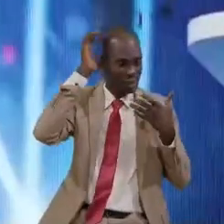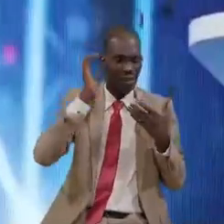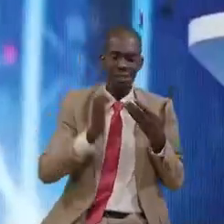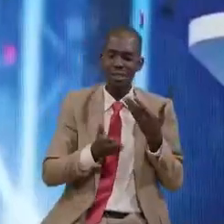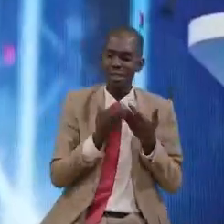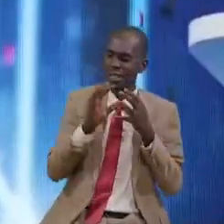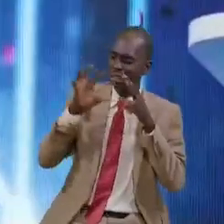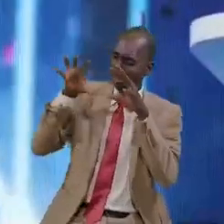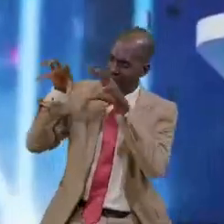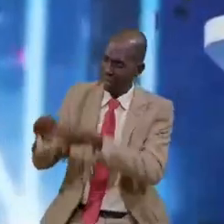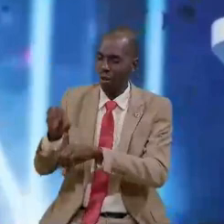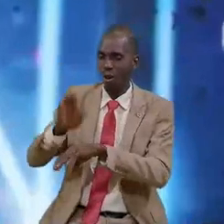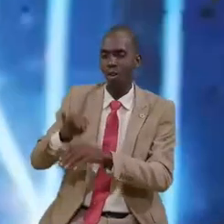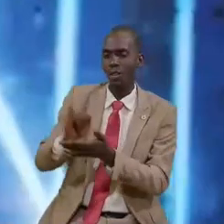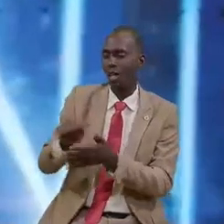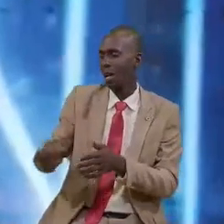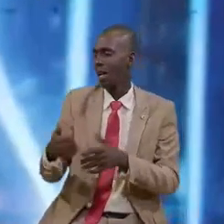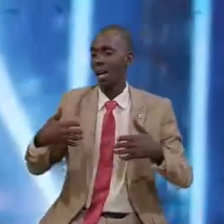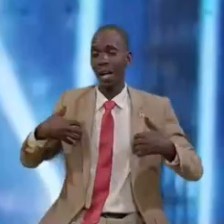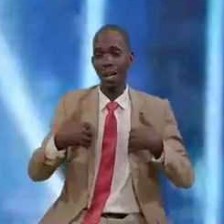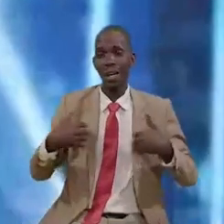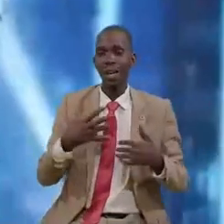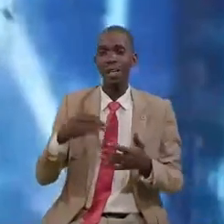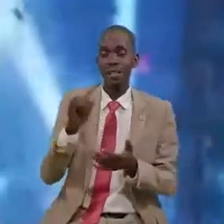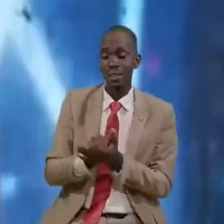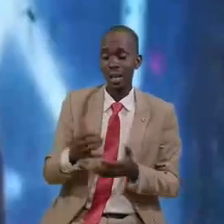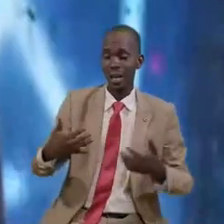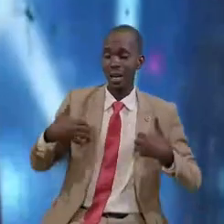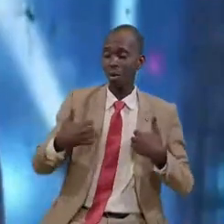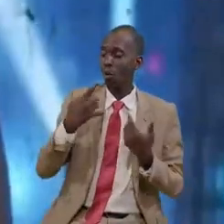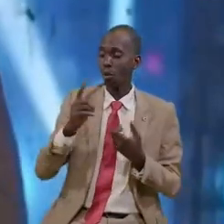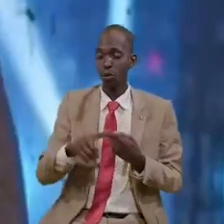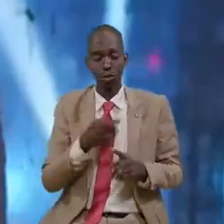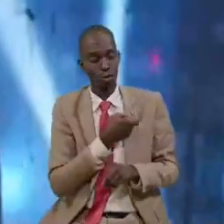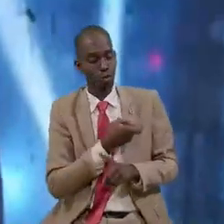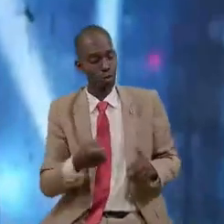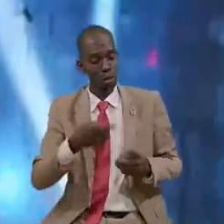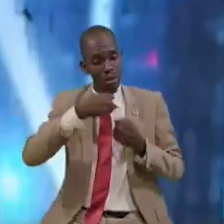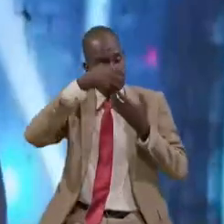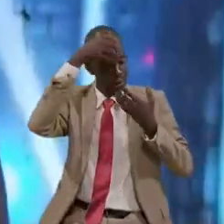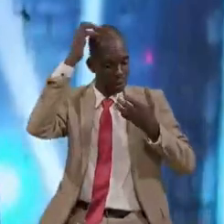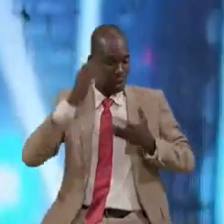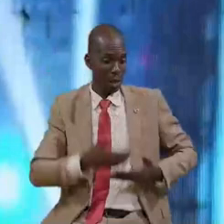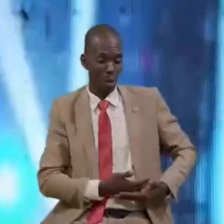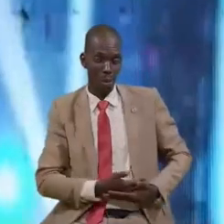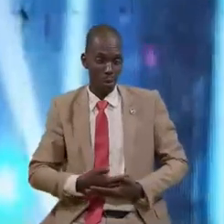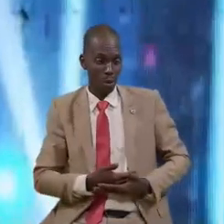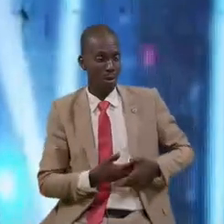l'autre animal qui vient, et l'autre animal qui voudrait blesser un de ces lionceaux.